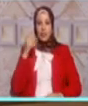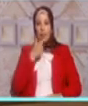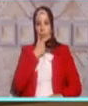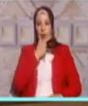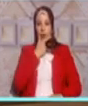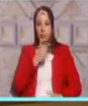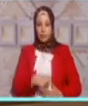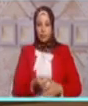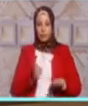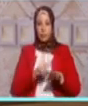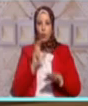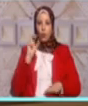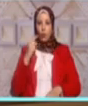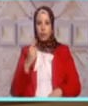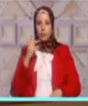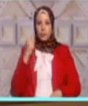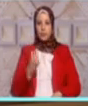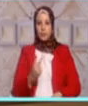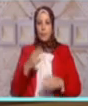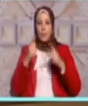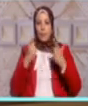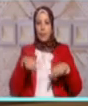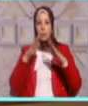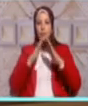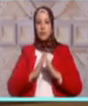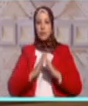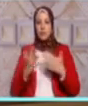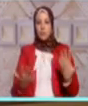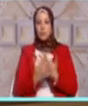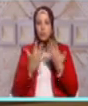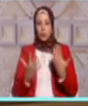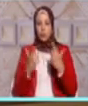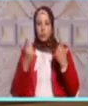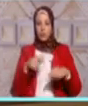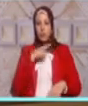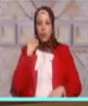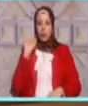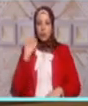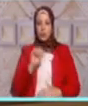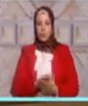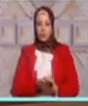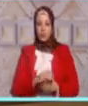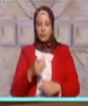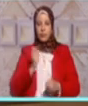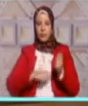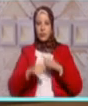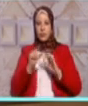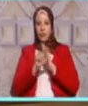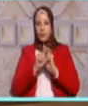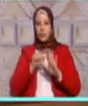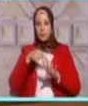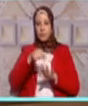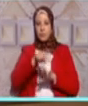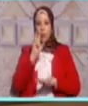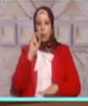هنتكلم عن القطن المصري، هنتكلم أيضا عن المشروع القومي الخاص بأصناف جديدة من